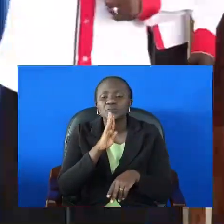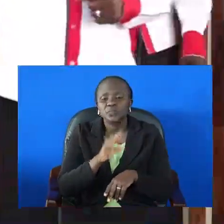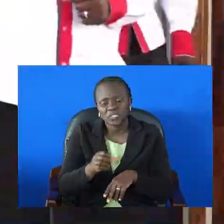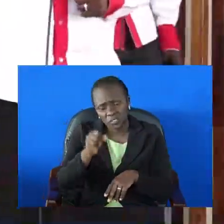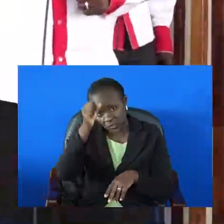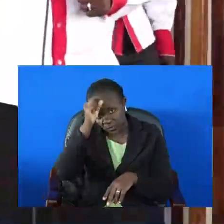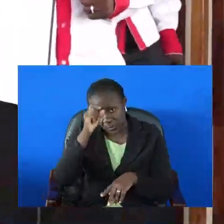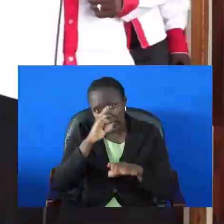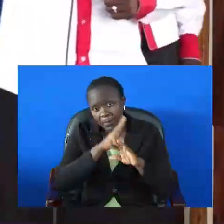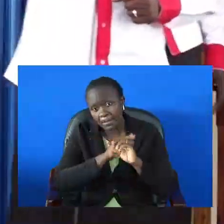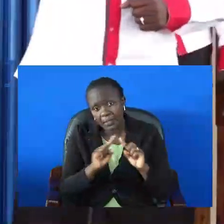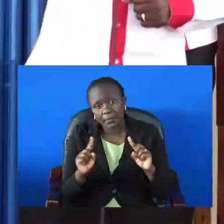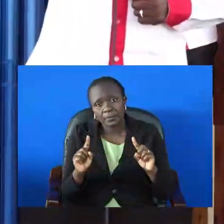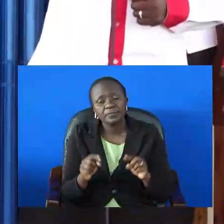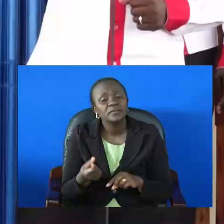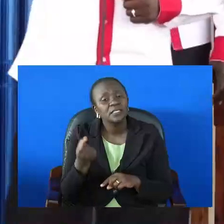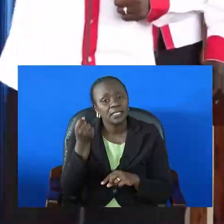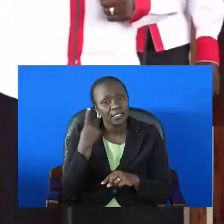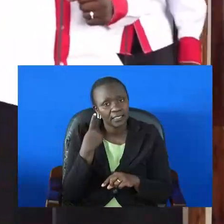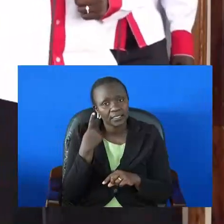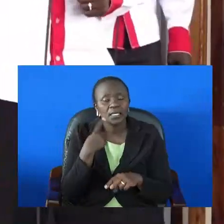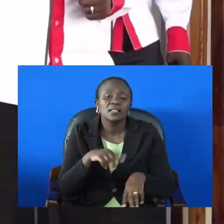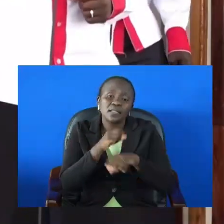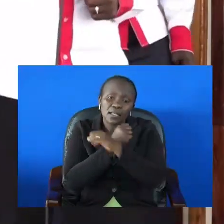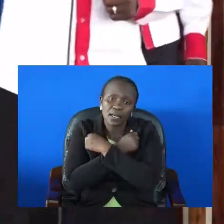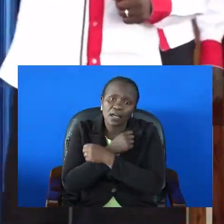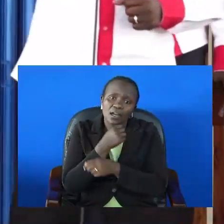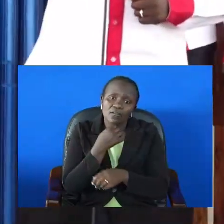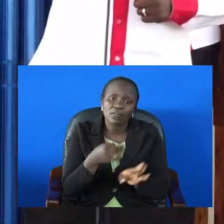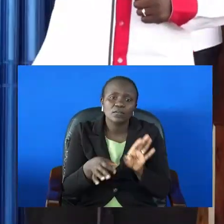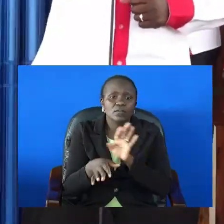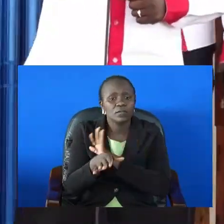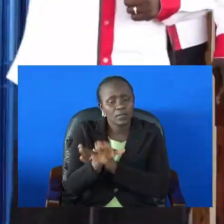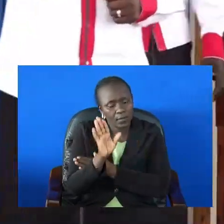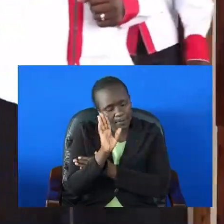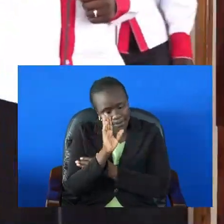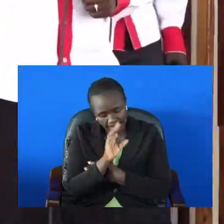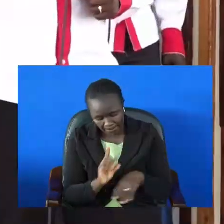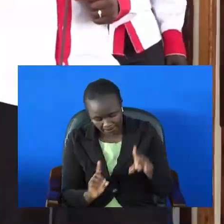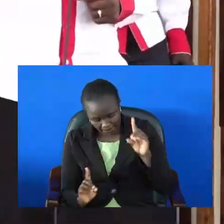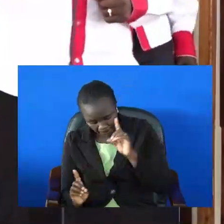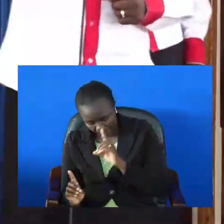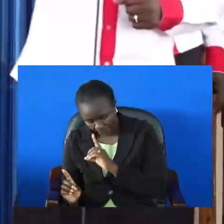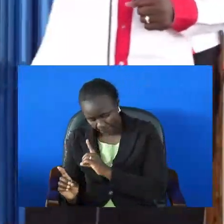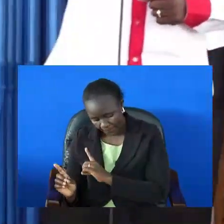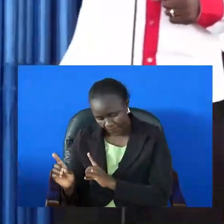wajinga, bali fahamu ni mapenzi ya Bwana.